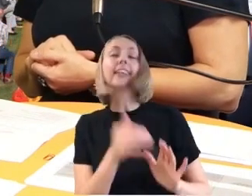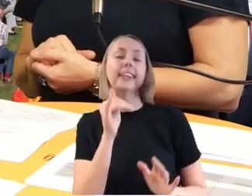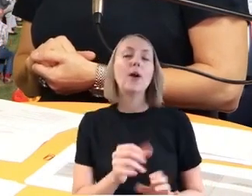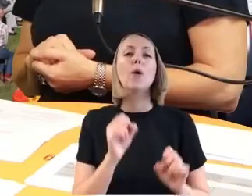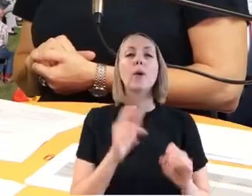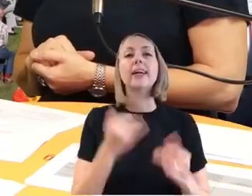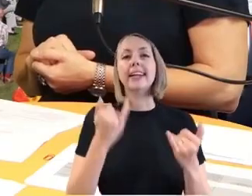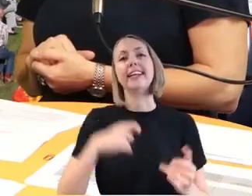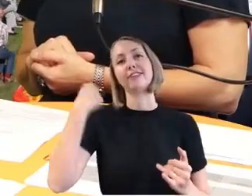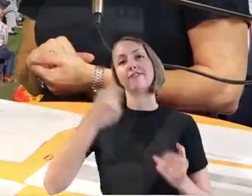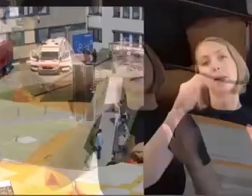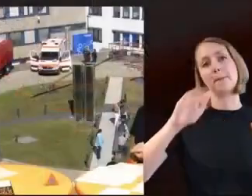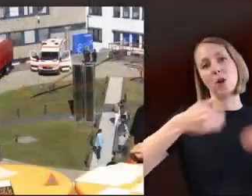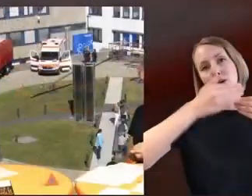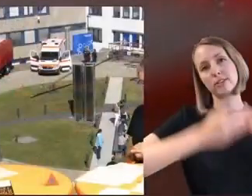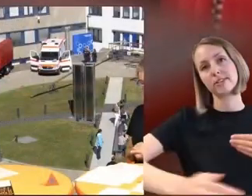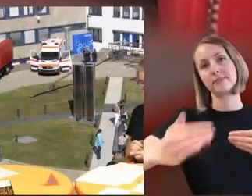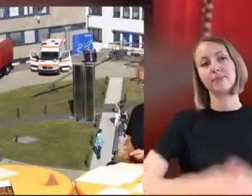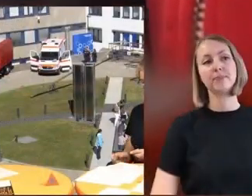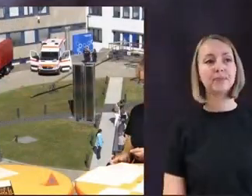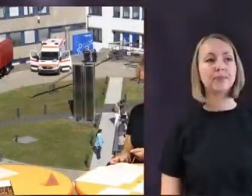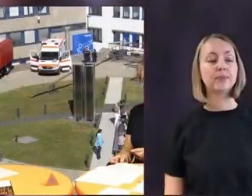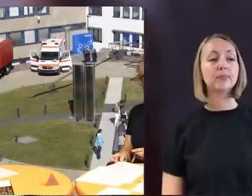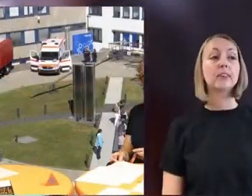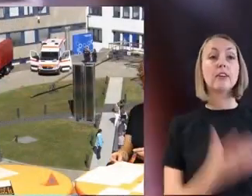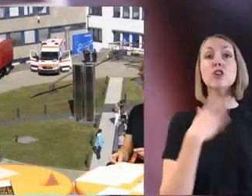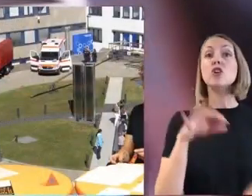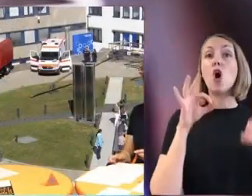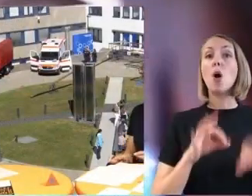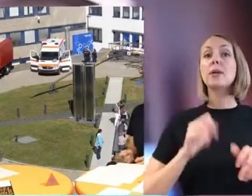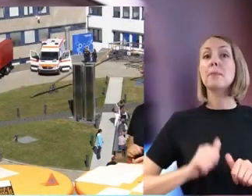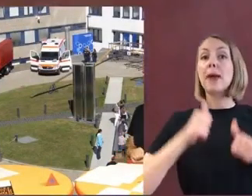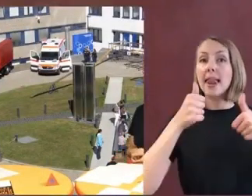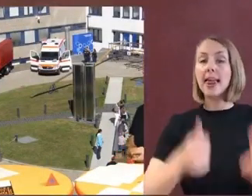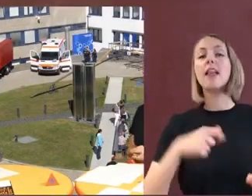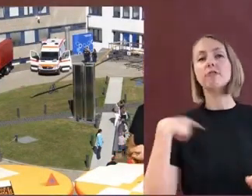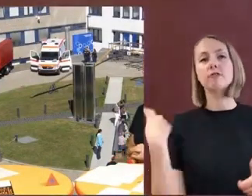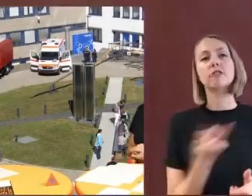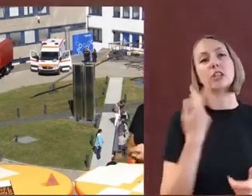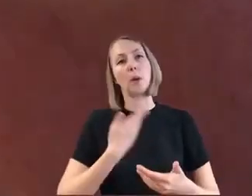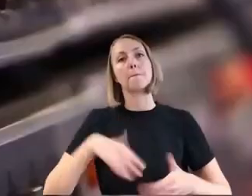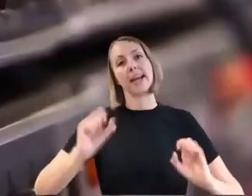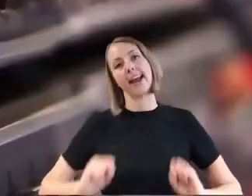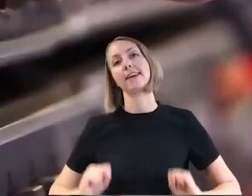jetzt erstmal film ab zu helfen gehen wir noch weiter